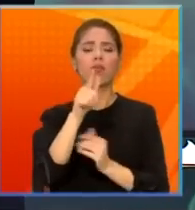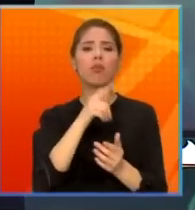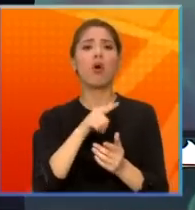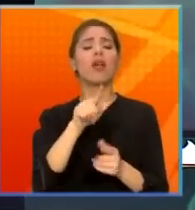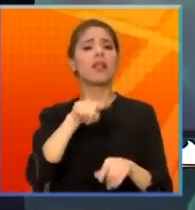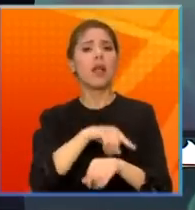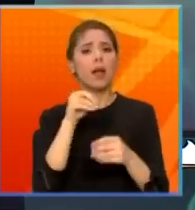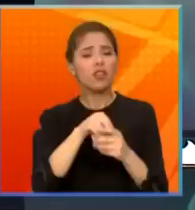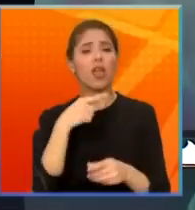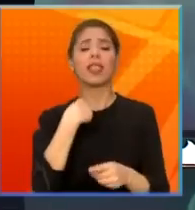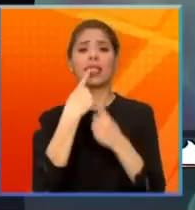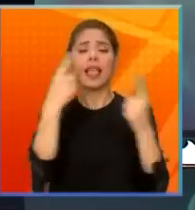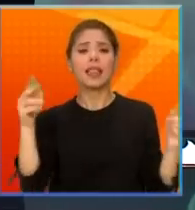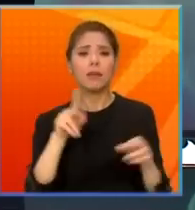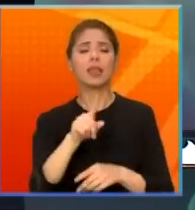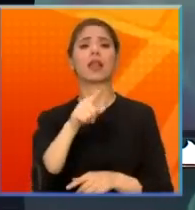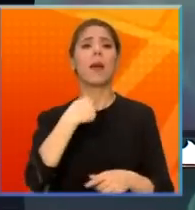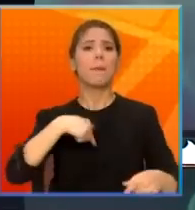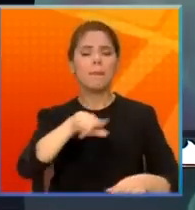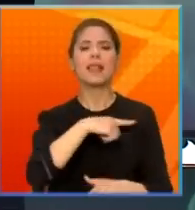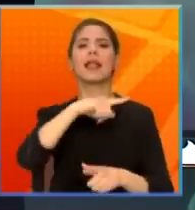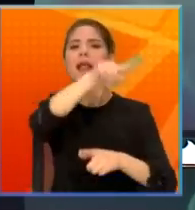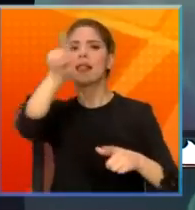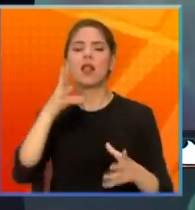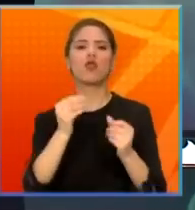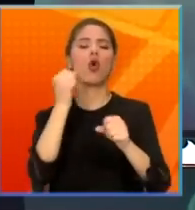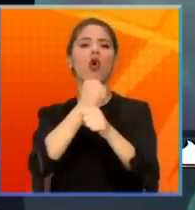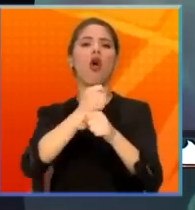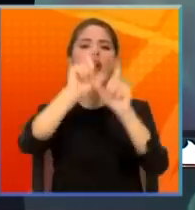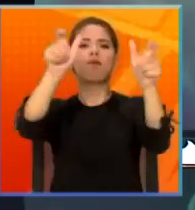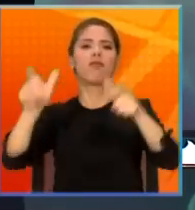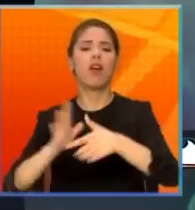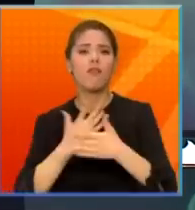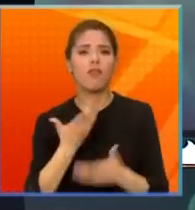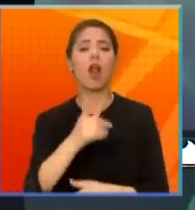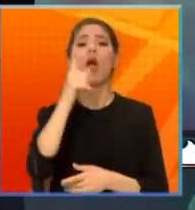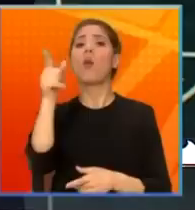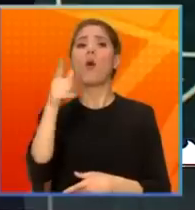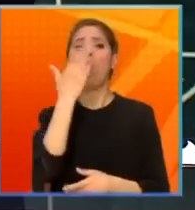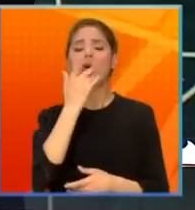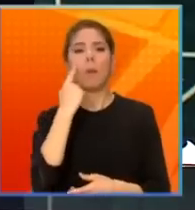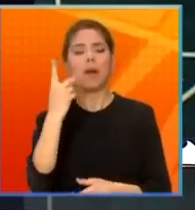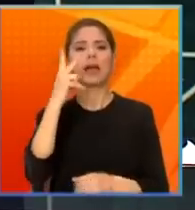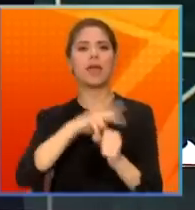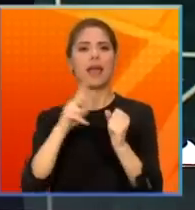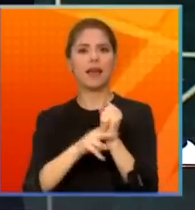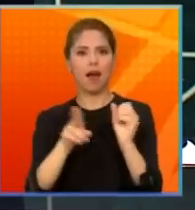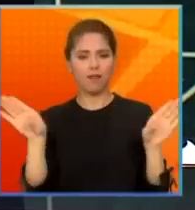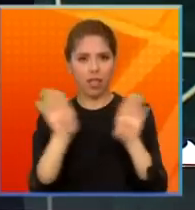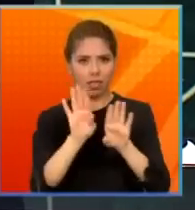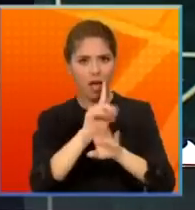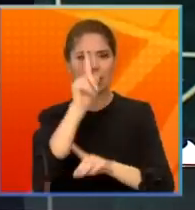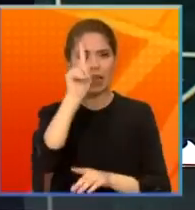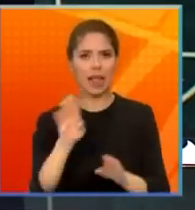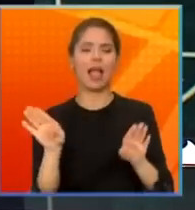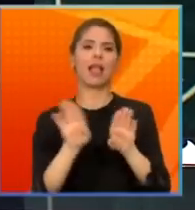hep dediğimiz gibi bizlere, sizlere, hepimize büyük görevler düşüyor. Gelelim okullara. 2 haftalık aranın ilk haftası